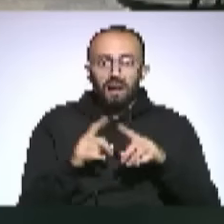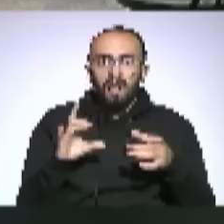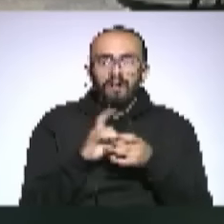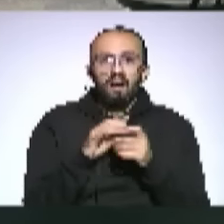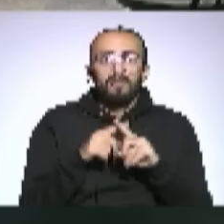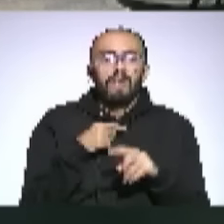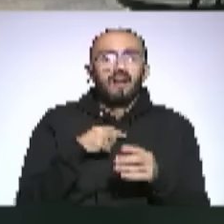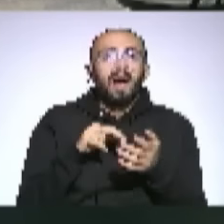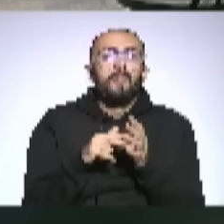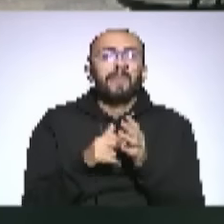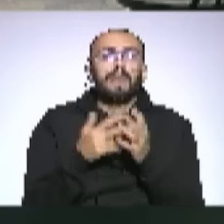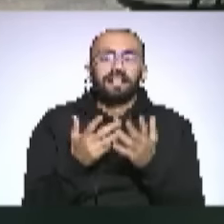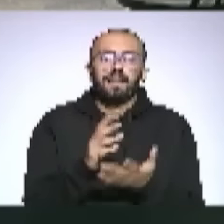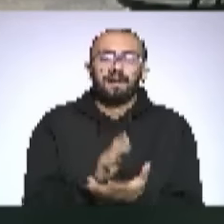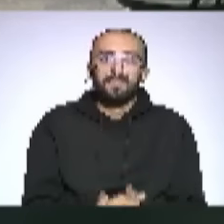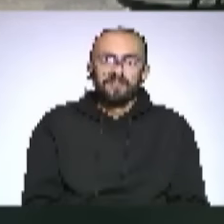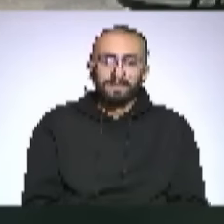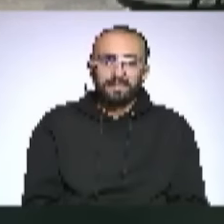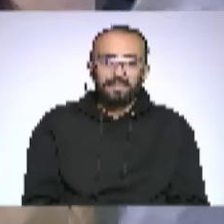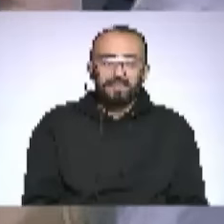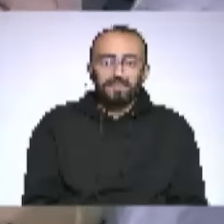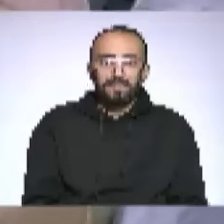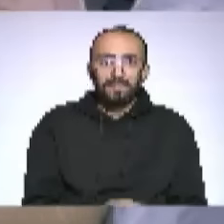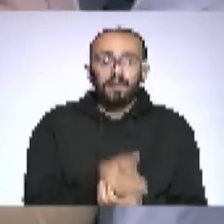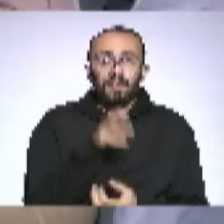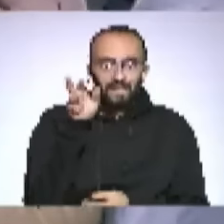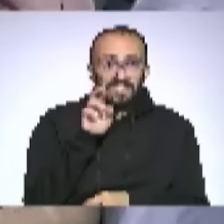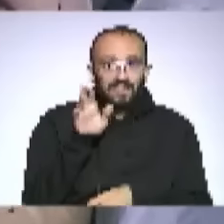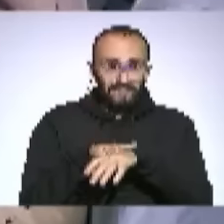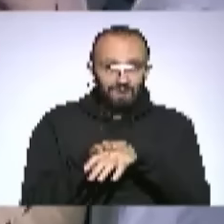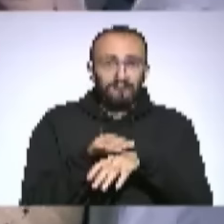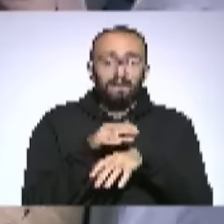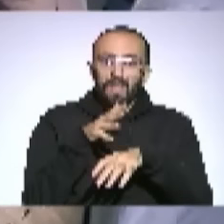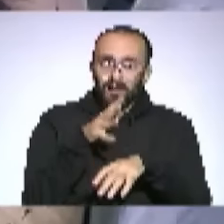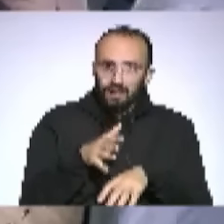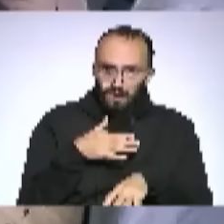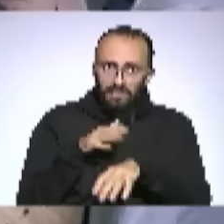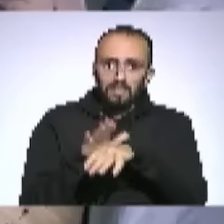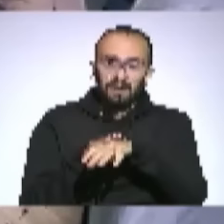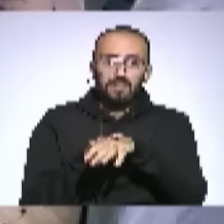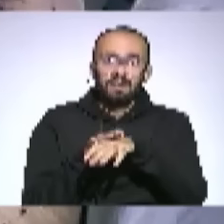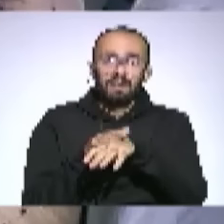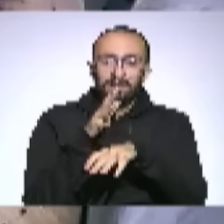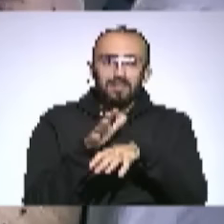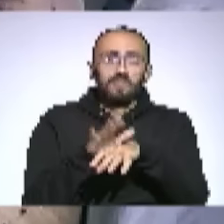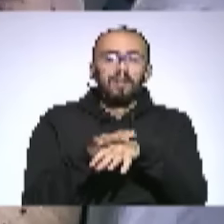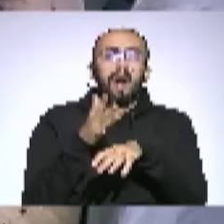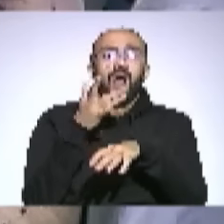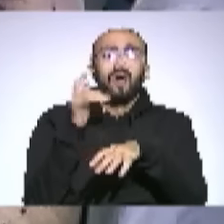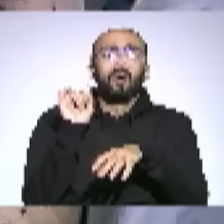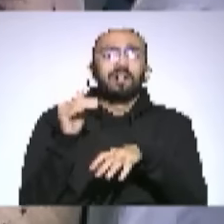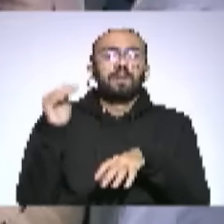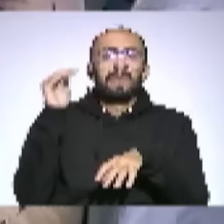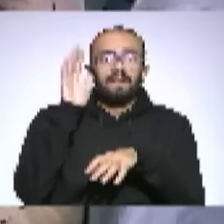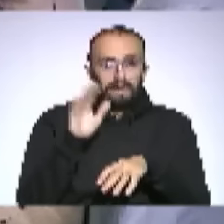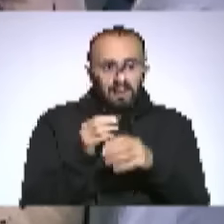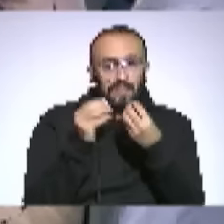اعمل ايه طب انت يا حبيبتي لجات لحد من الكنيسه يتكلم معاه لجات ابي كن كتير لاجات لاخوه الكبير كتير